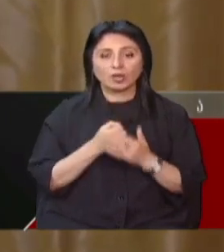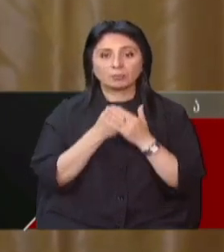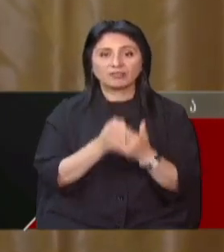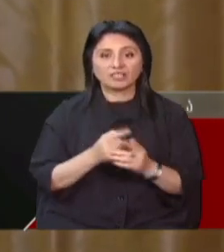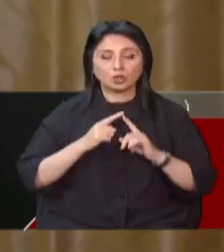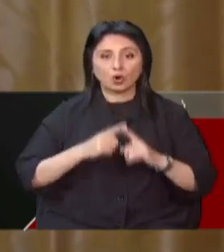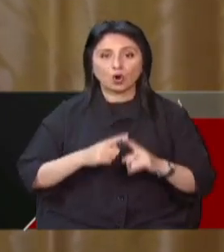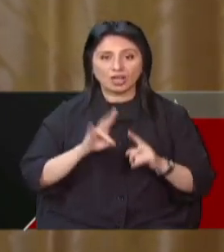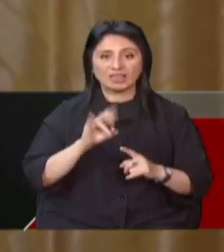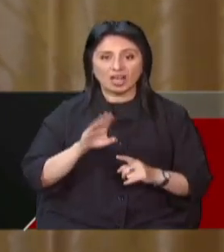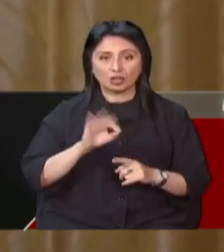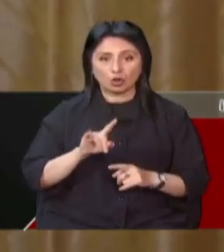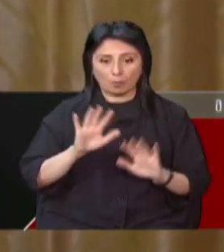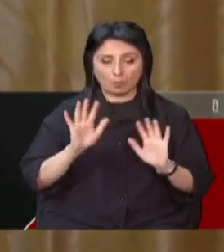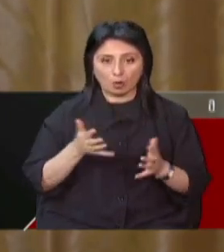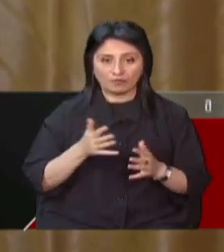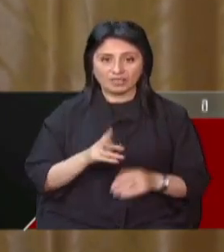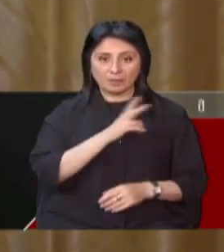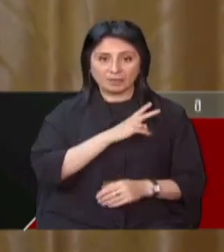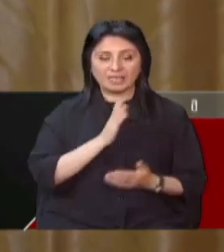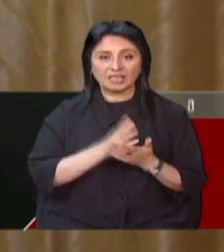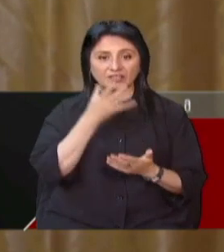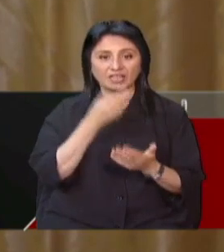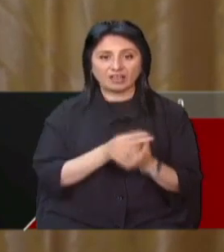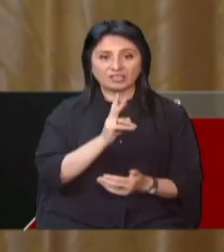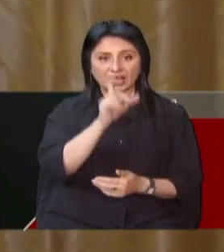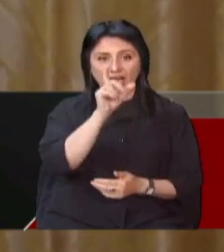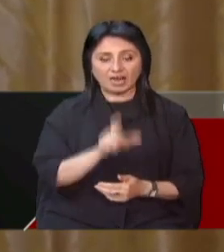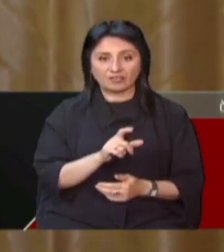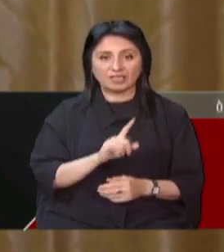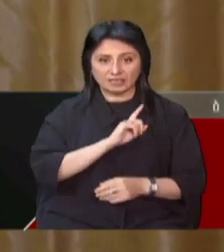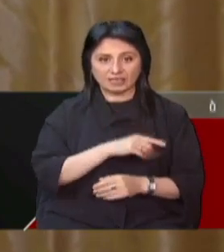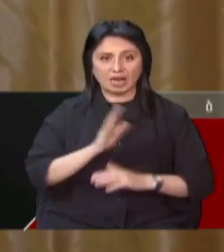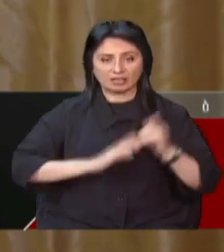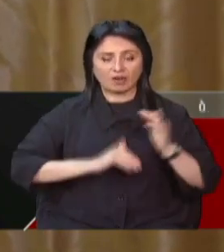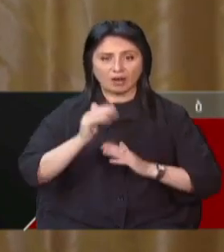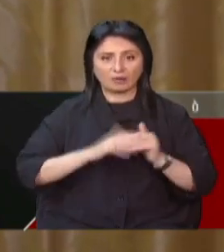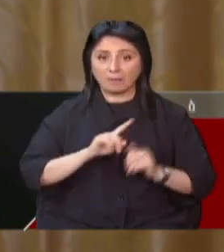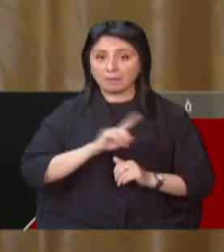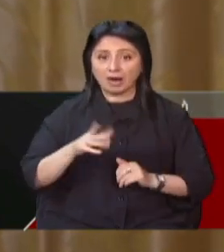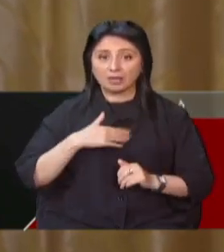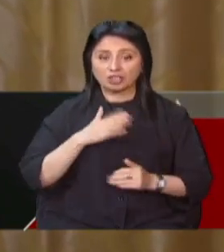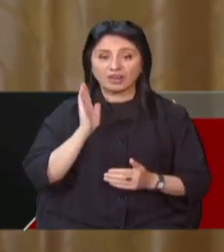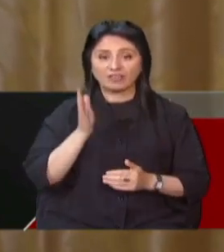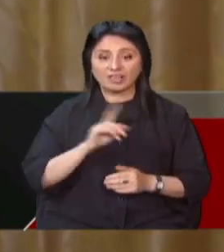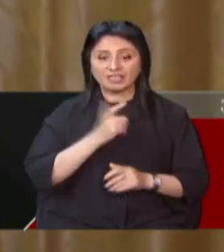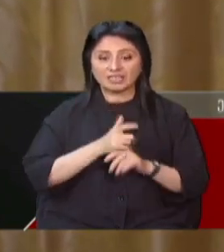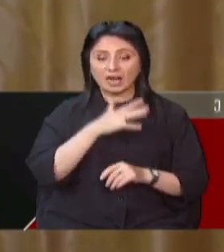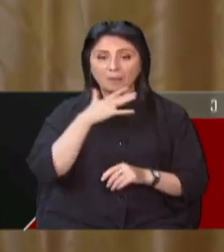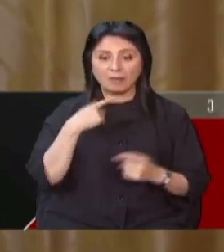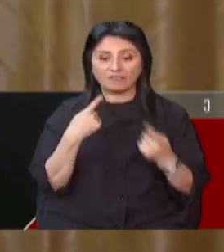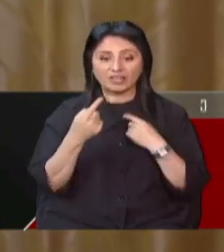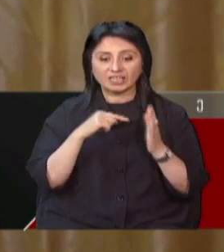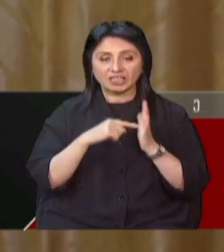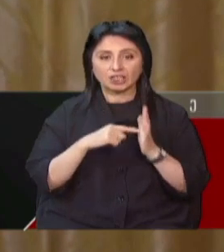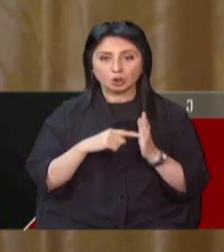მივახციოთ კონსენსუს ნატოში, რომ ეს მოხდეს. ბრიტანეთს ყავს თავისი კანდიდატი, რომელიც ძალზე კვალიფიციურია, მაგრამ ჩვენ გვექნება ძალიან ბევრი